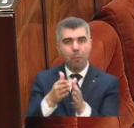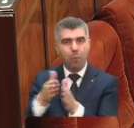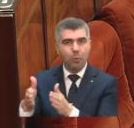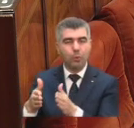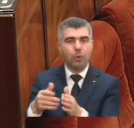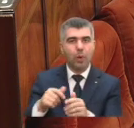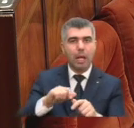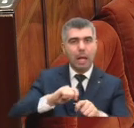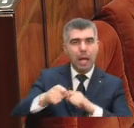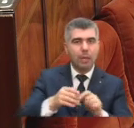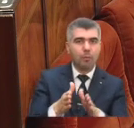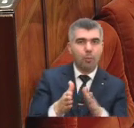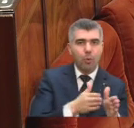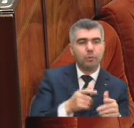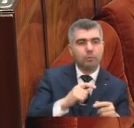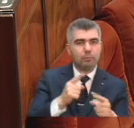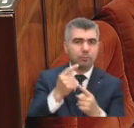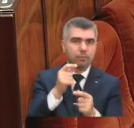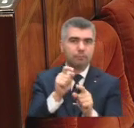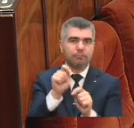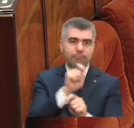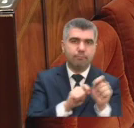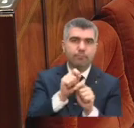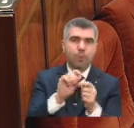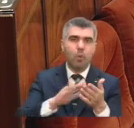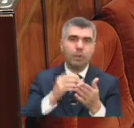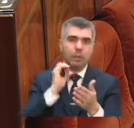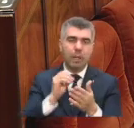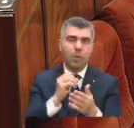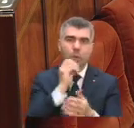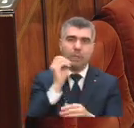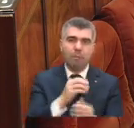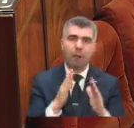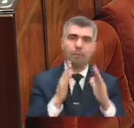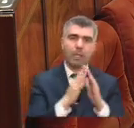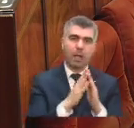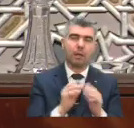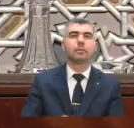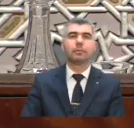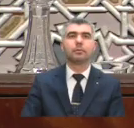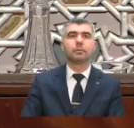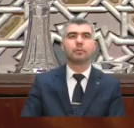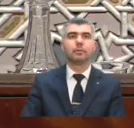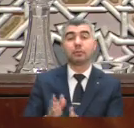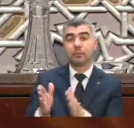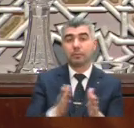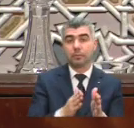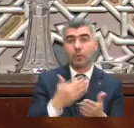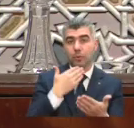مطرحاً عشوائياً، وإعداد 51 مخططاً إقليمياً لتدبير النفايات المنزلية. شكراً. شكراً السيد